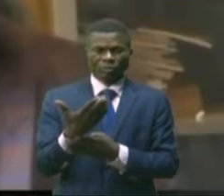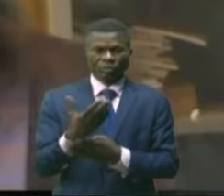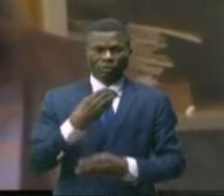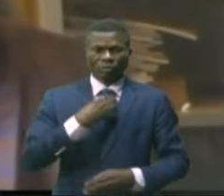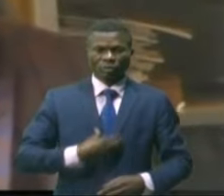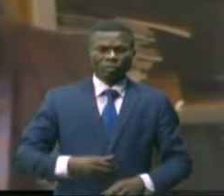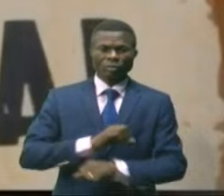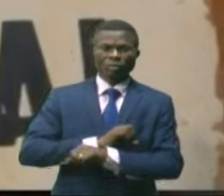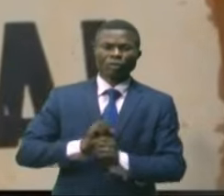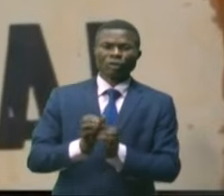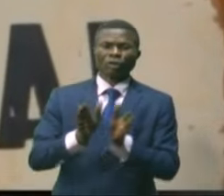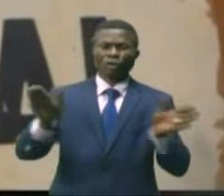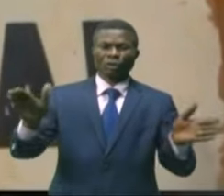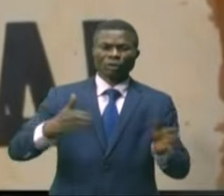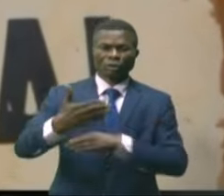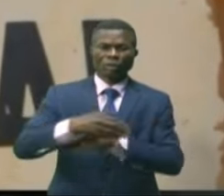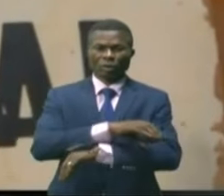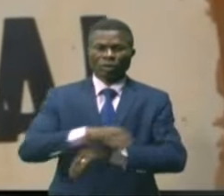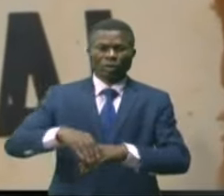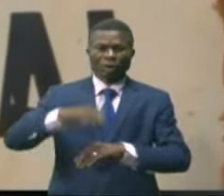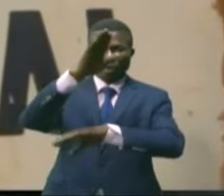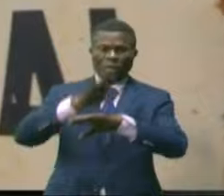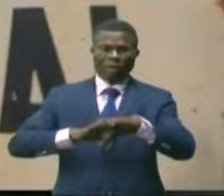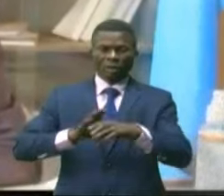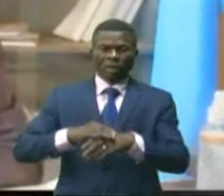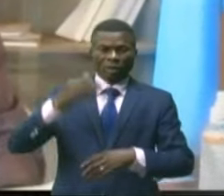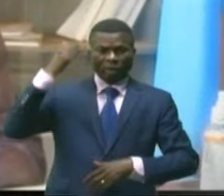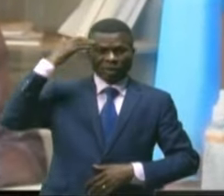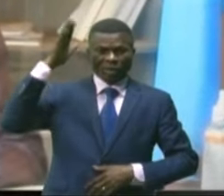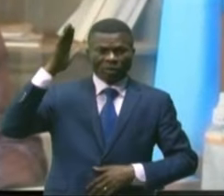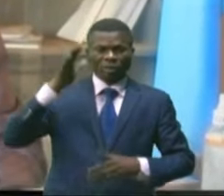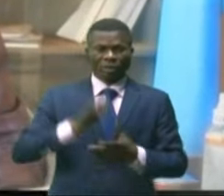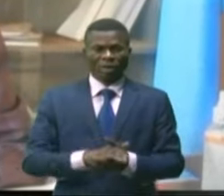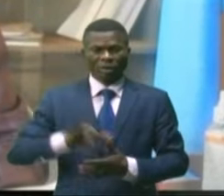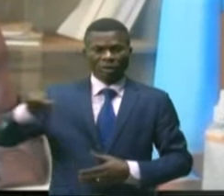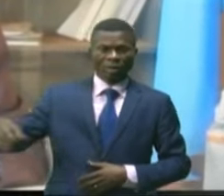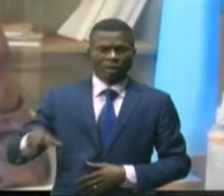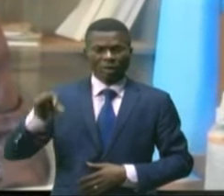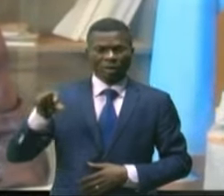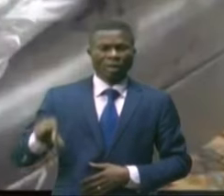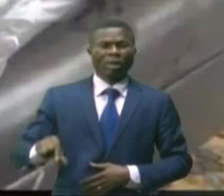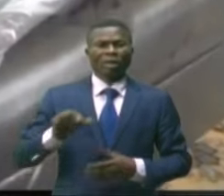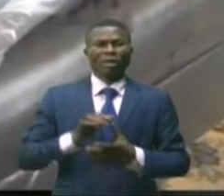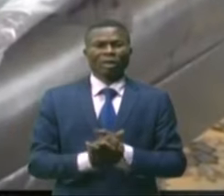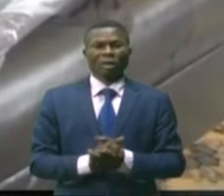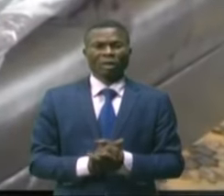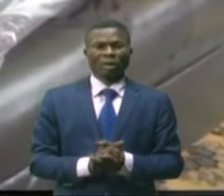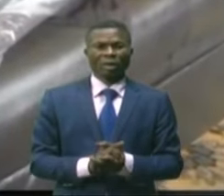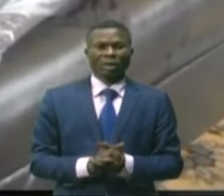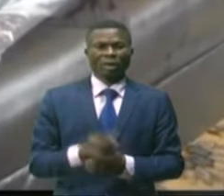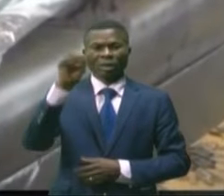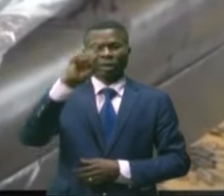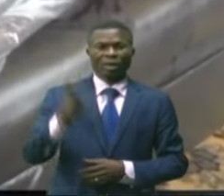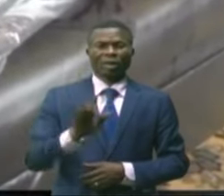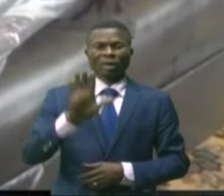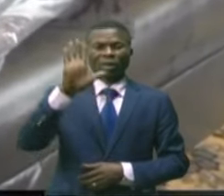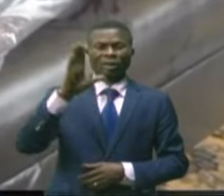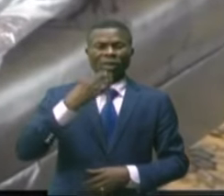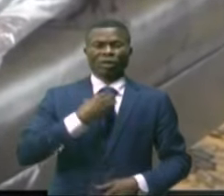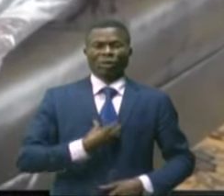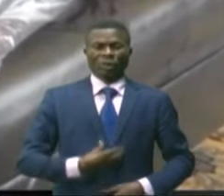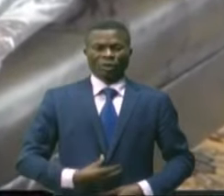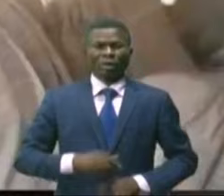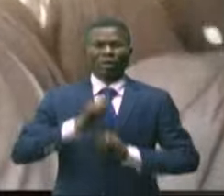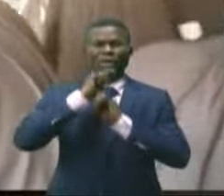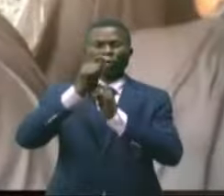procureur général près la cour d'appel de l'Équateur, Jean Kabongo Kamai, les 35 toges dont du